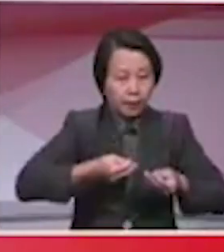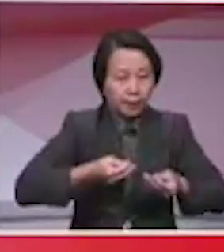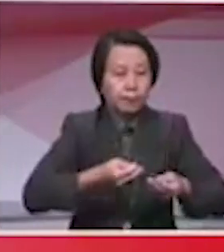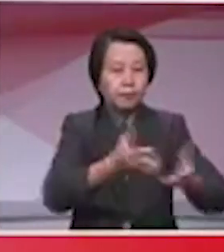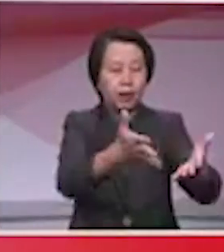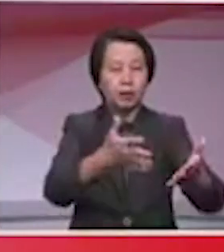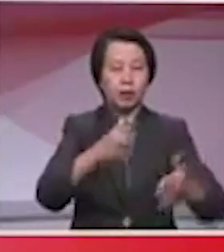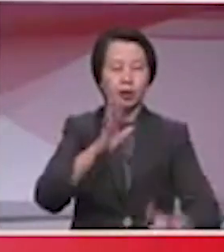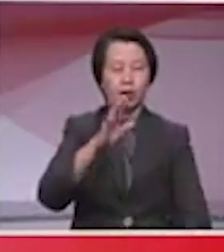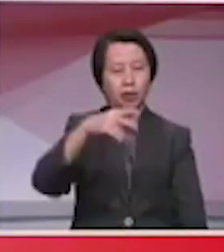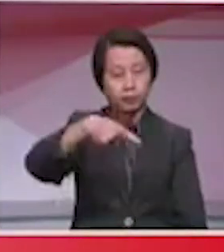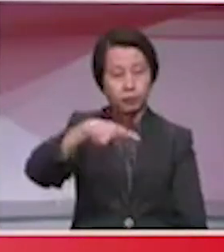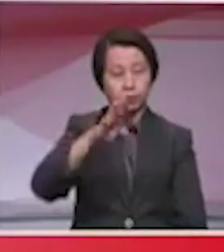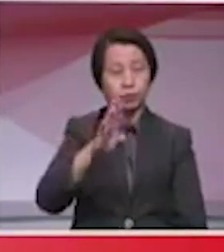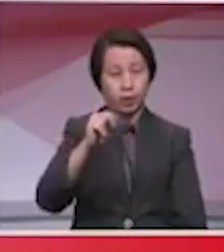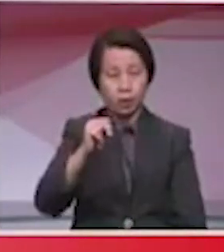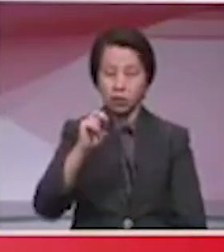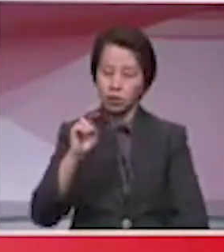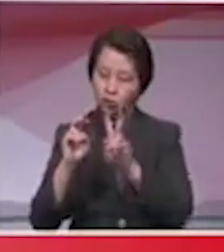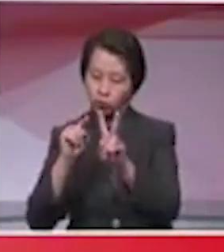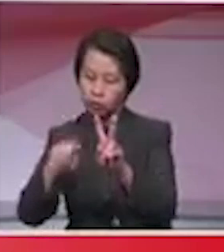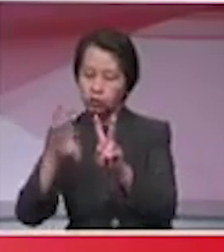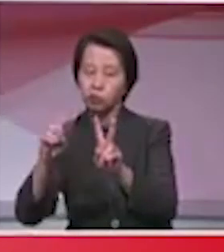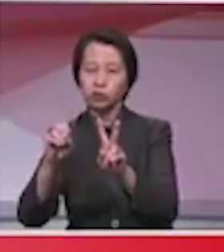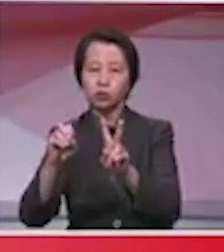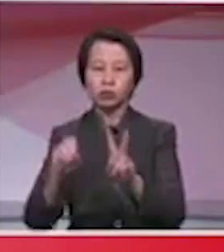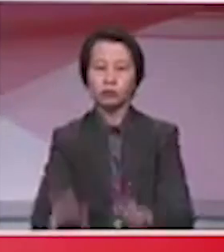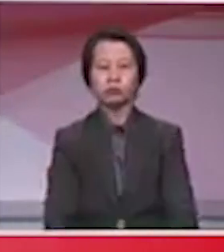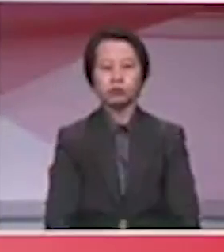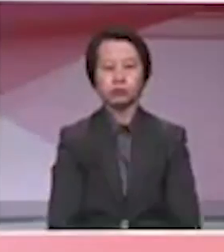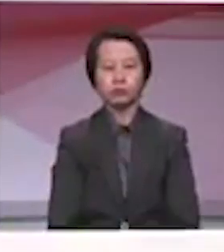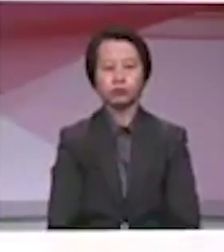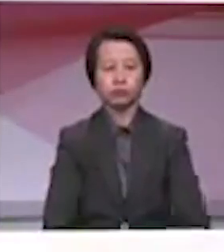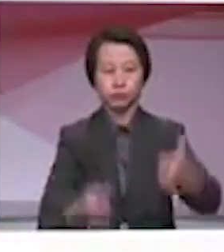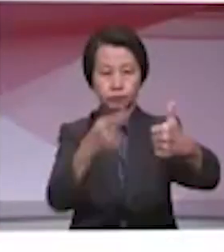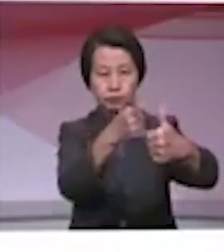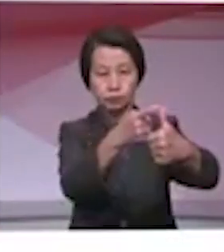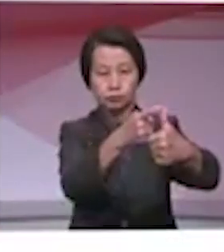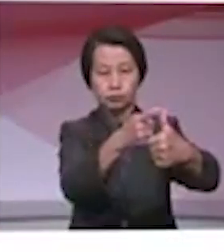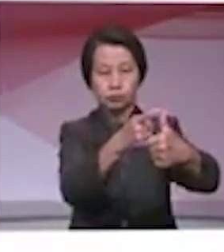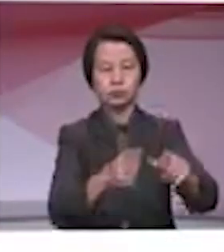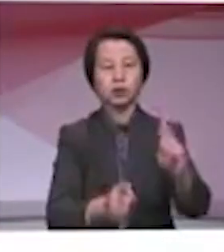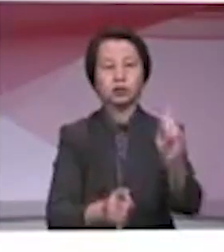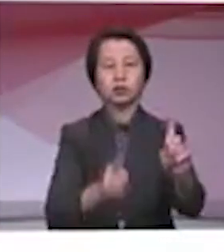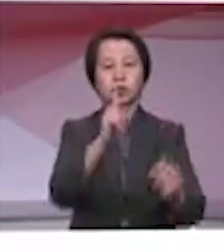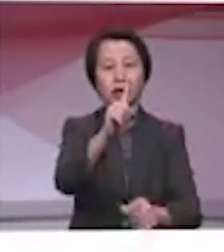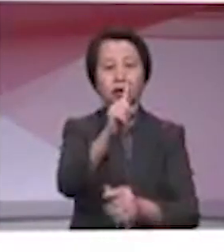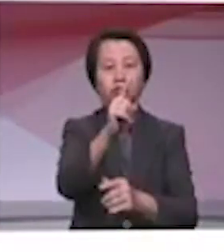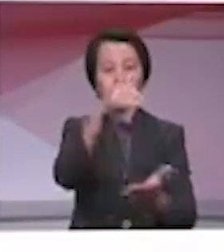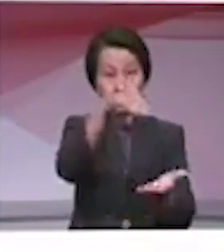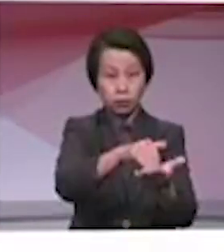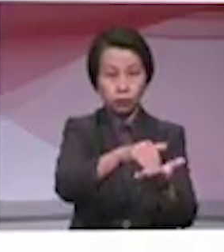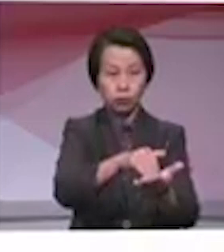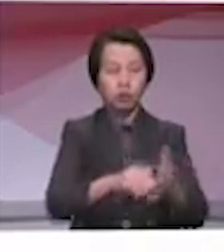disalurkan di bawah BPN 2.0 adalah seperti berikut. Pertama, RM1,000